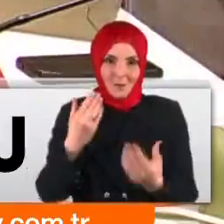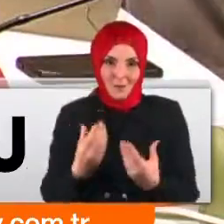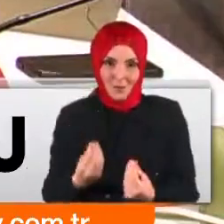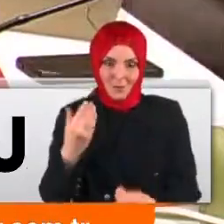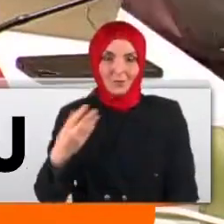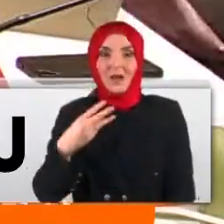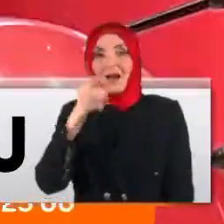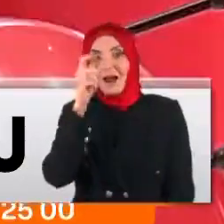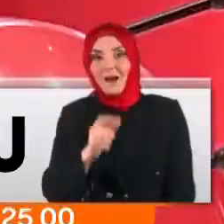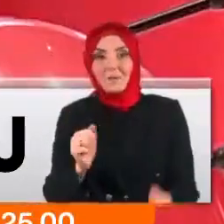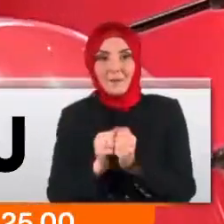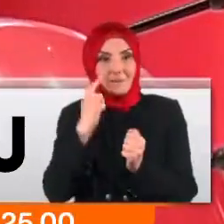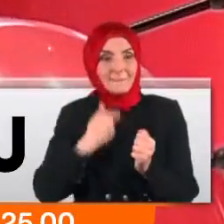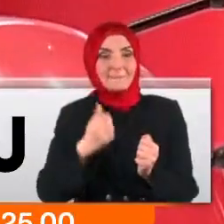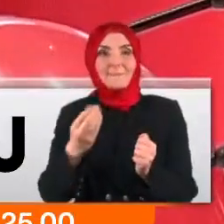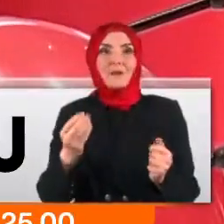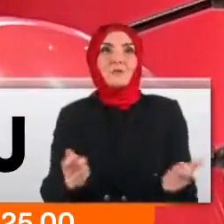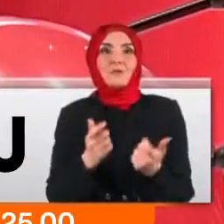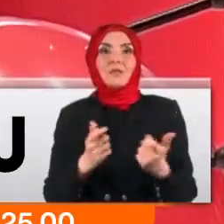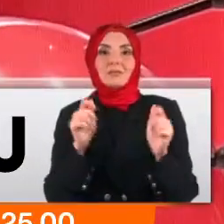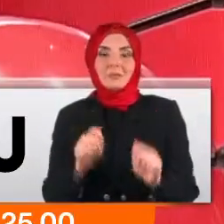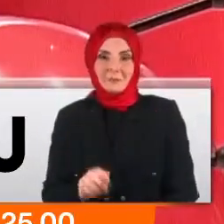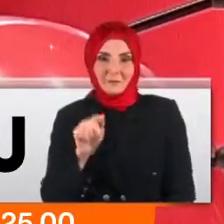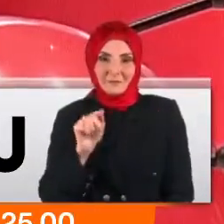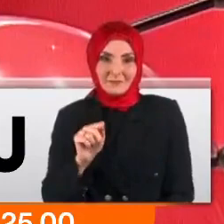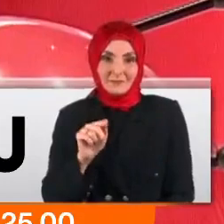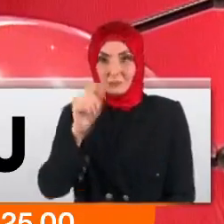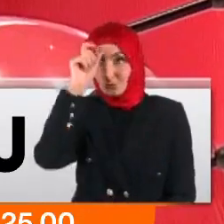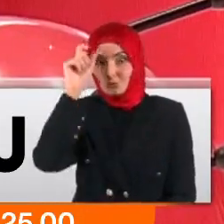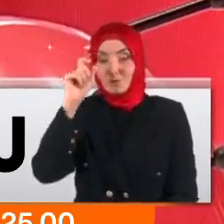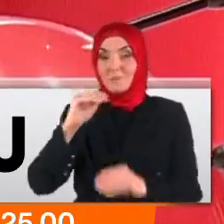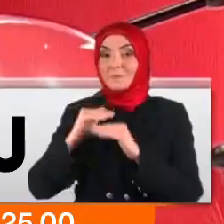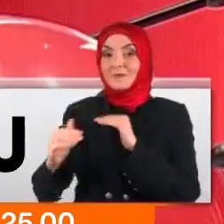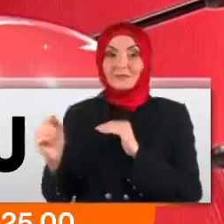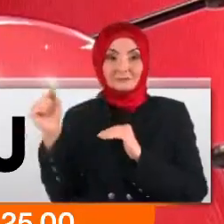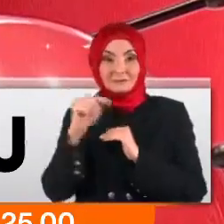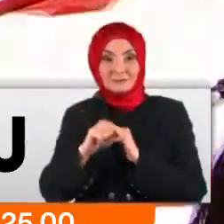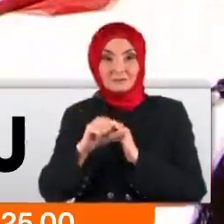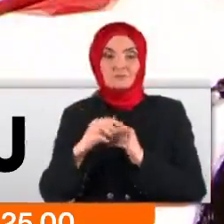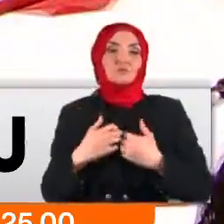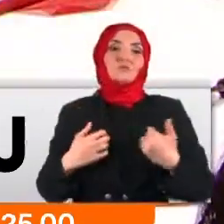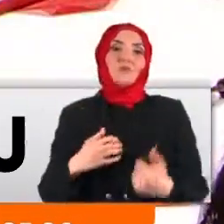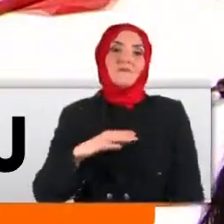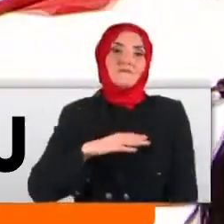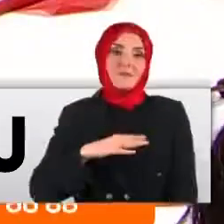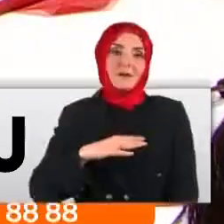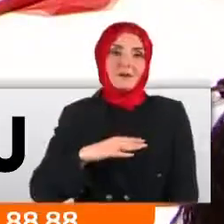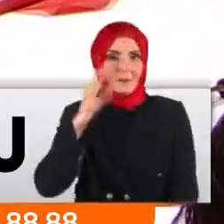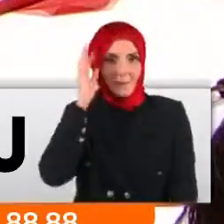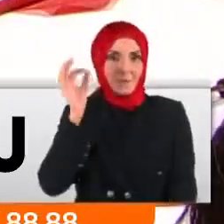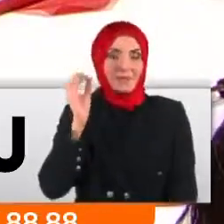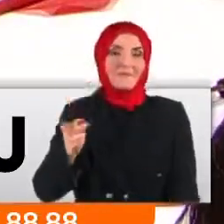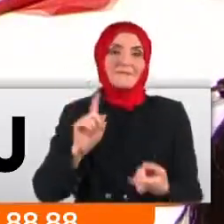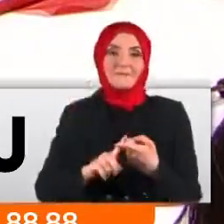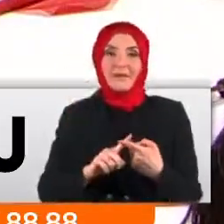kabine toplantısı yaptı. Sizlerden milletimizin size olan güvenini, bilimin ve değerlerimizin ışığında